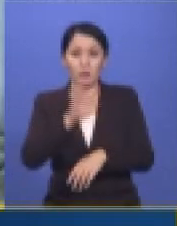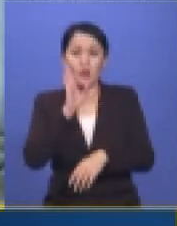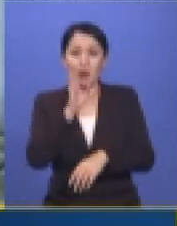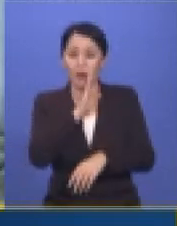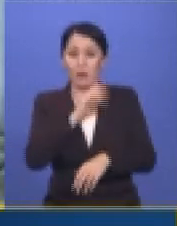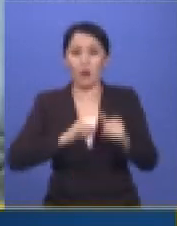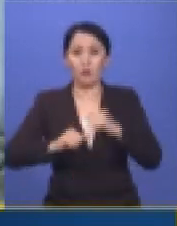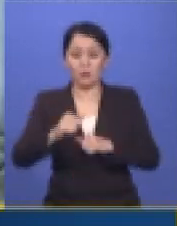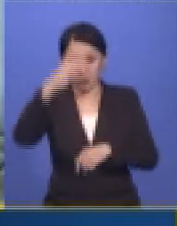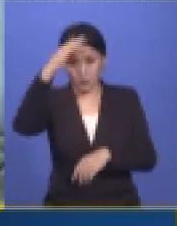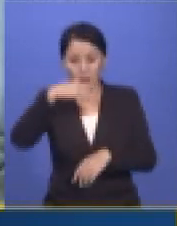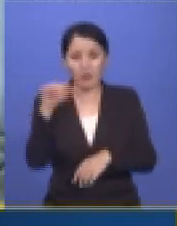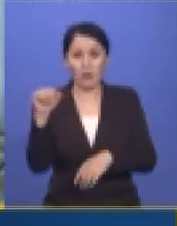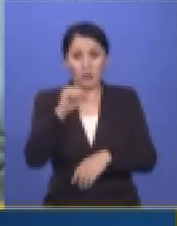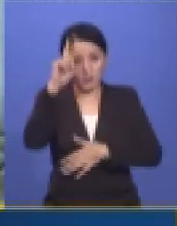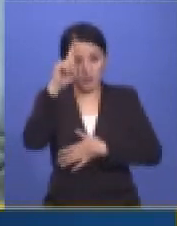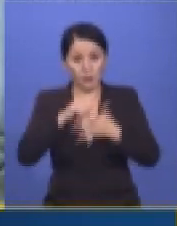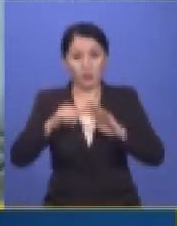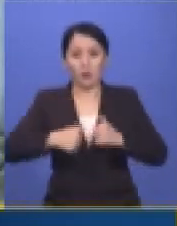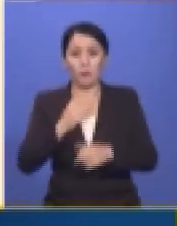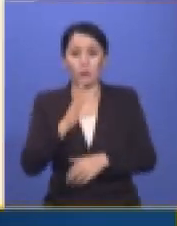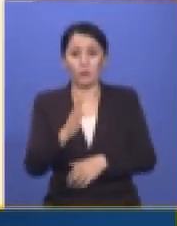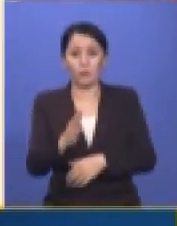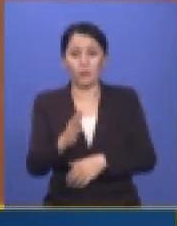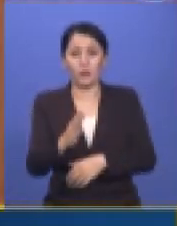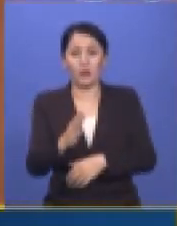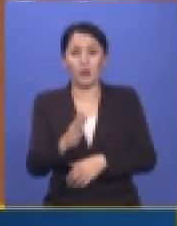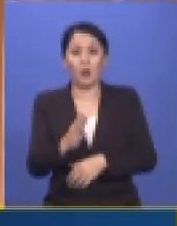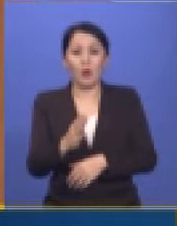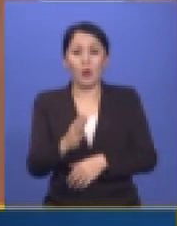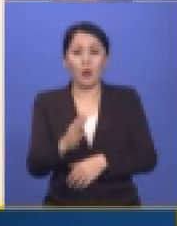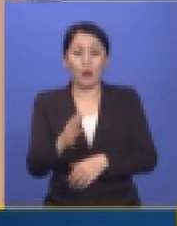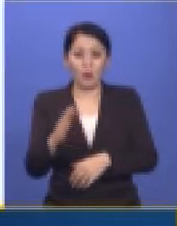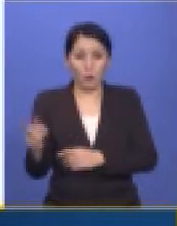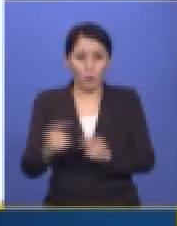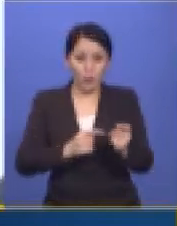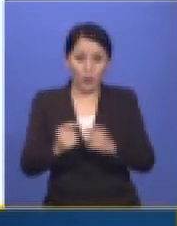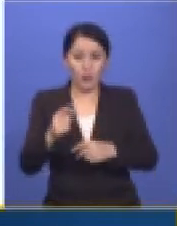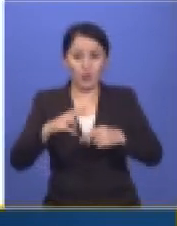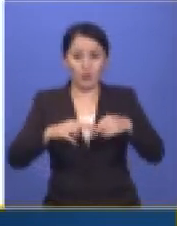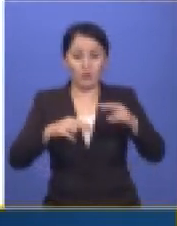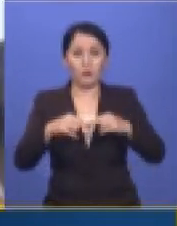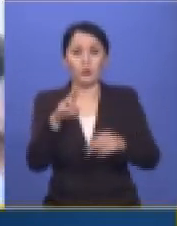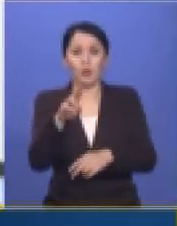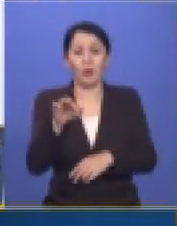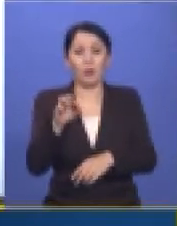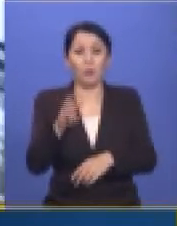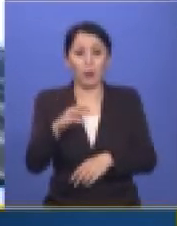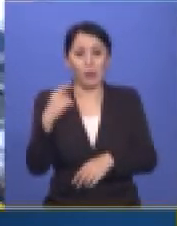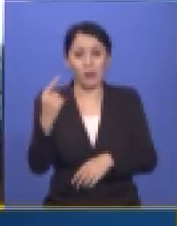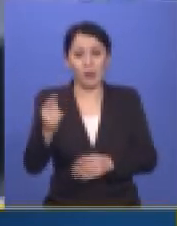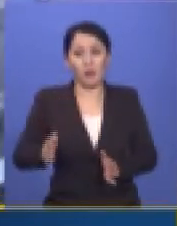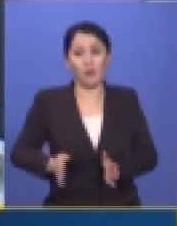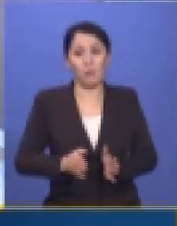әкем жүргізуші. Олардың үмітін ақтауға тырысып жүрмін. Бөлім жетекшісі өңірдегі құрылыс, тұрғын үй коммуналдық шаруашылығы мен